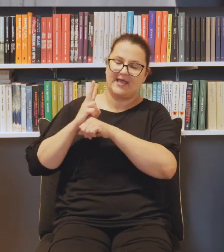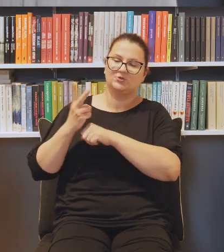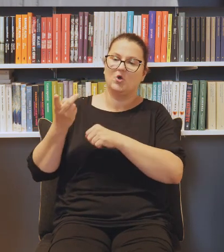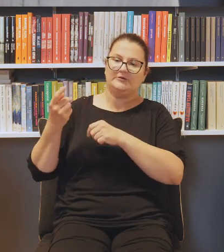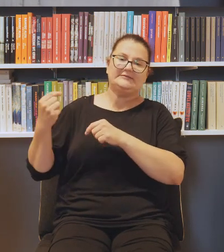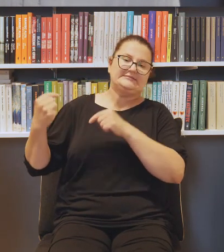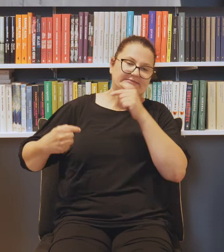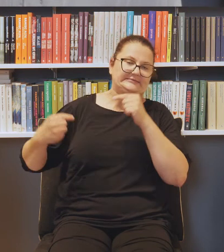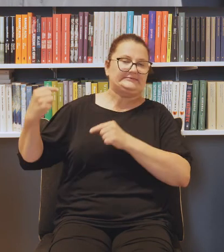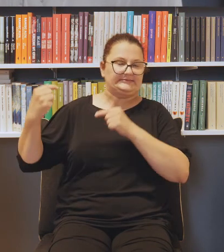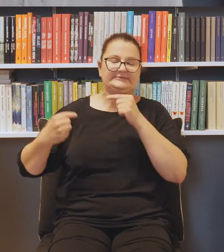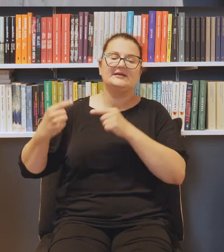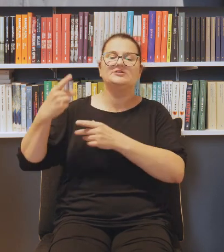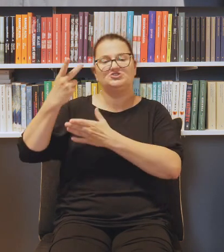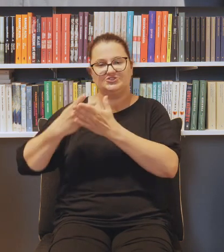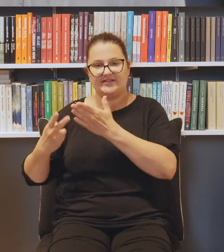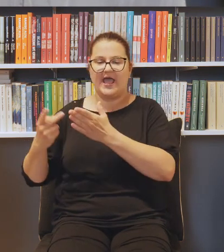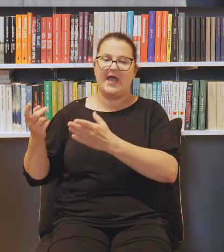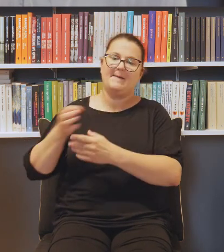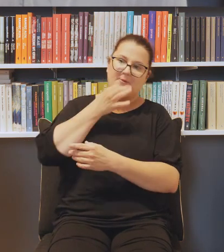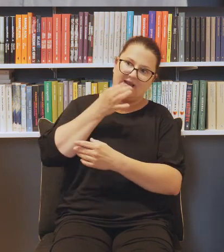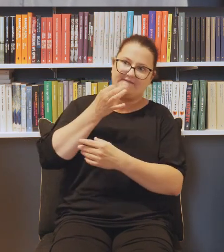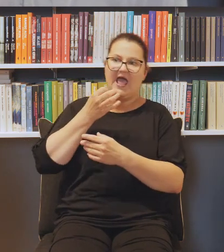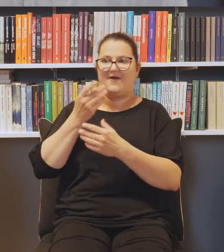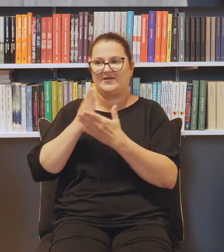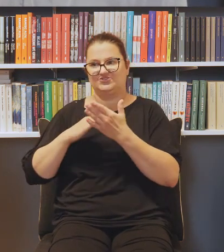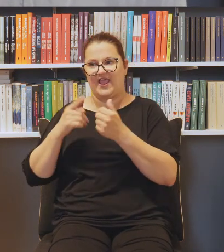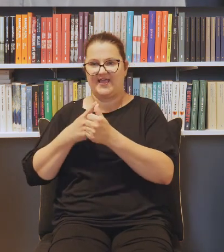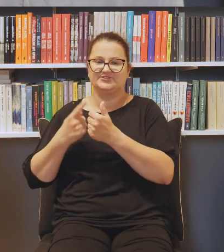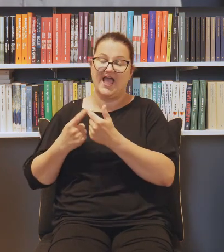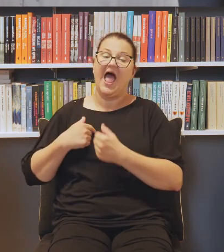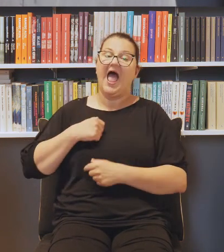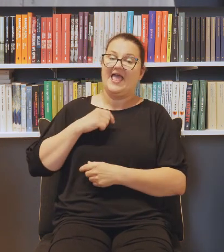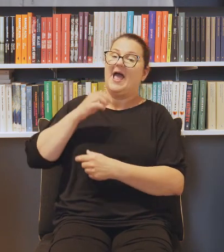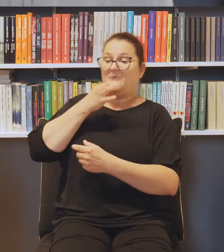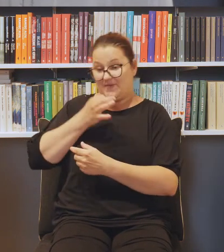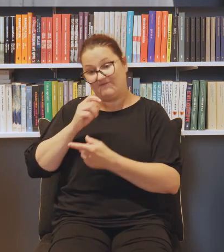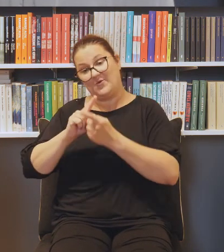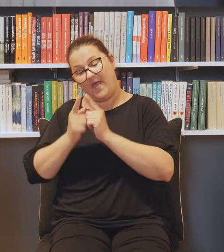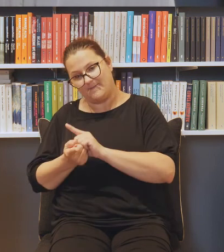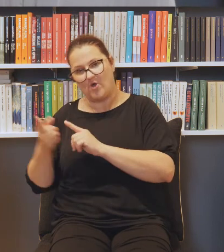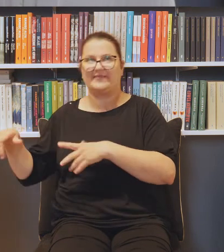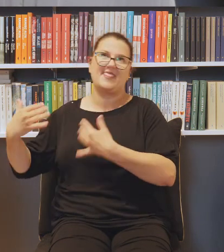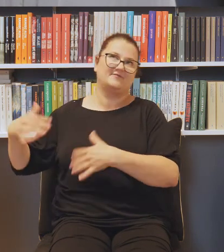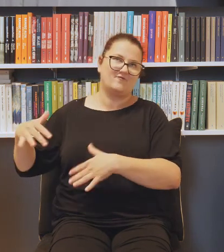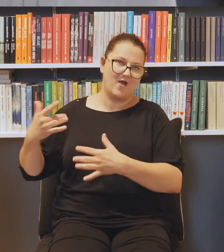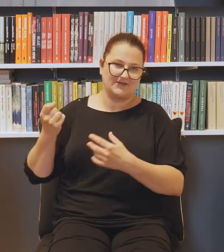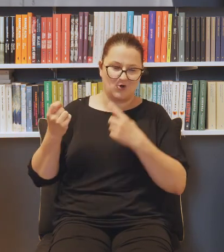bo czytała i poprawiałem niektóre te rzeczy. A ja poprawiałem znowu, ona się nerwowała